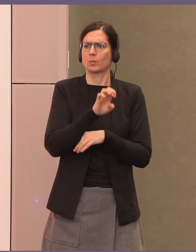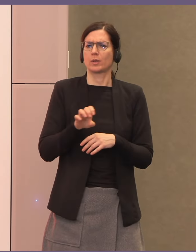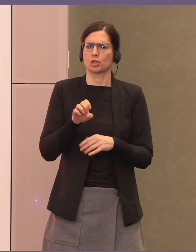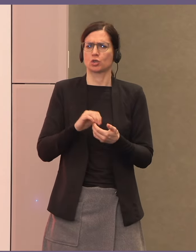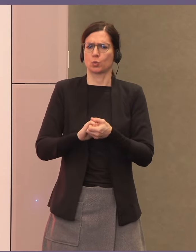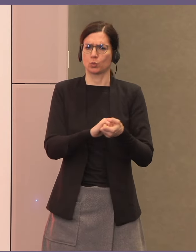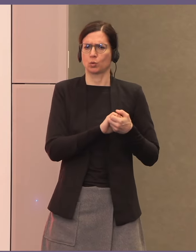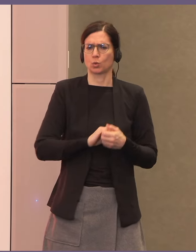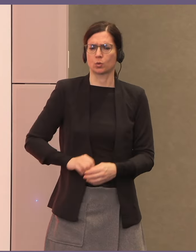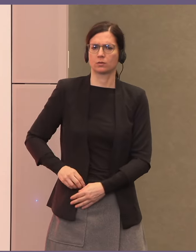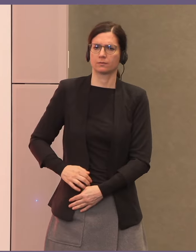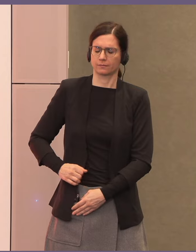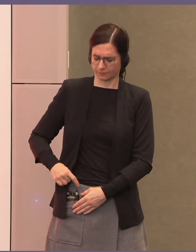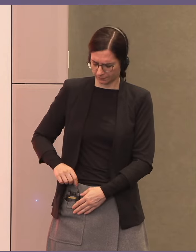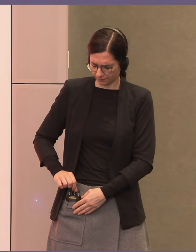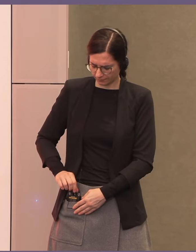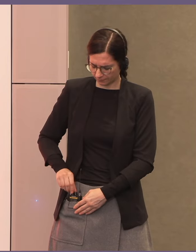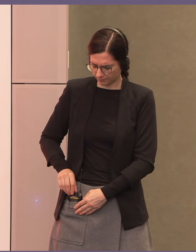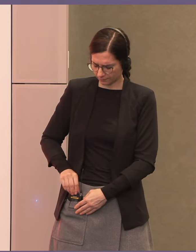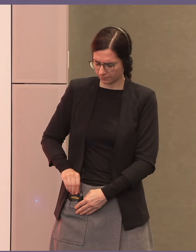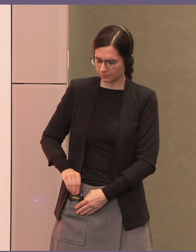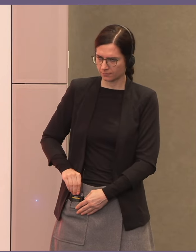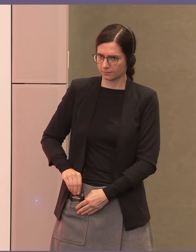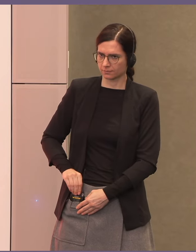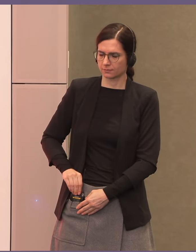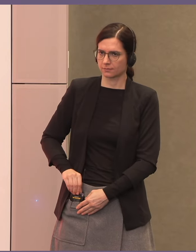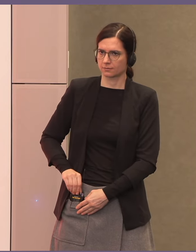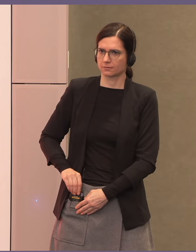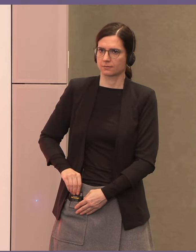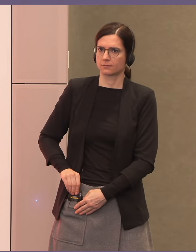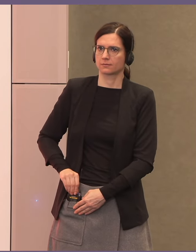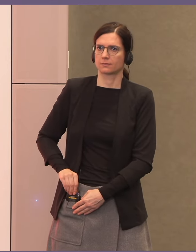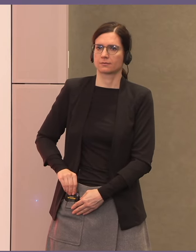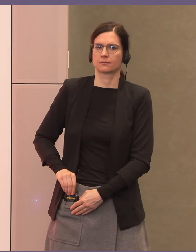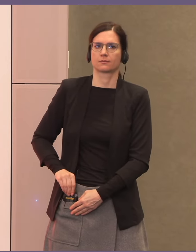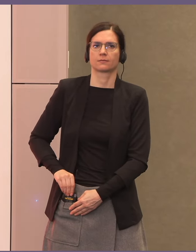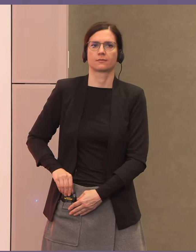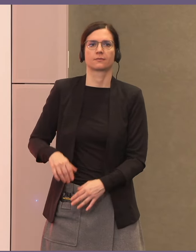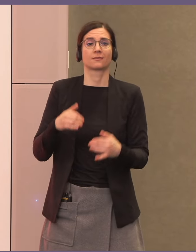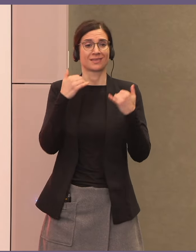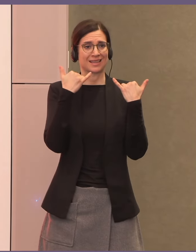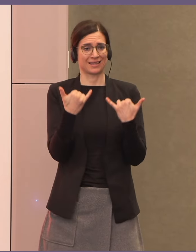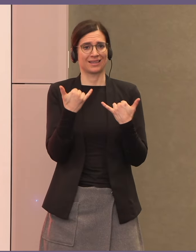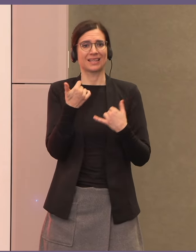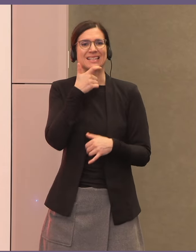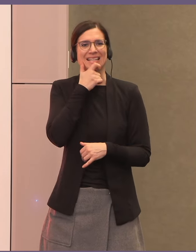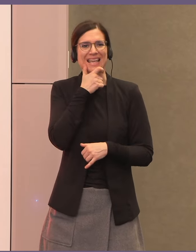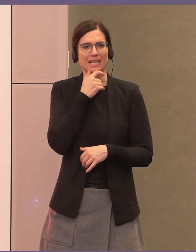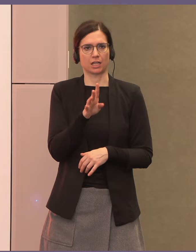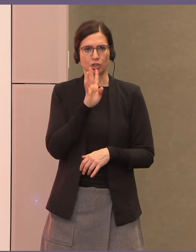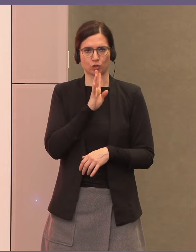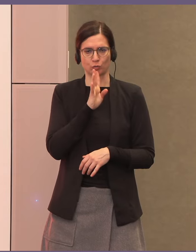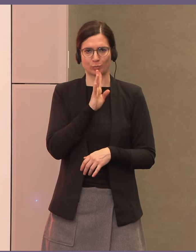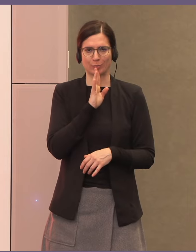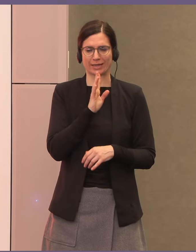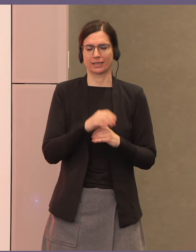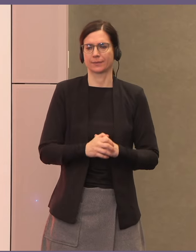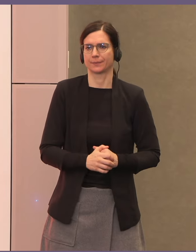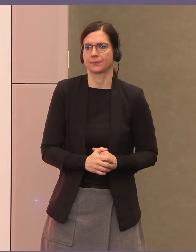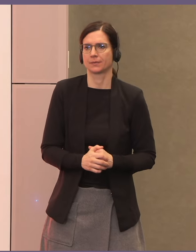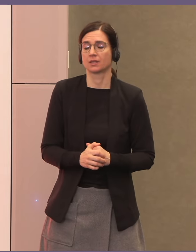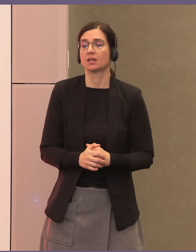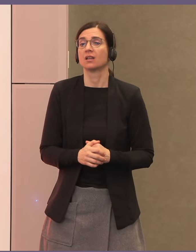Europäischen Union im Hinblick auf Demokratie, Feminismus und im Hinblick auf all diese Fragen, die hier angesprochen wurden von